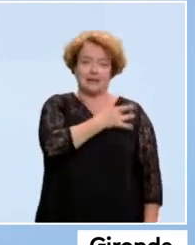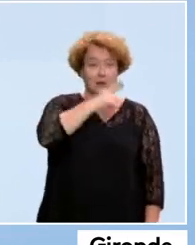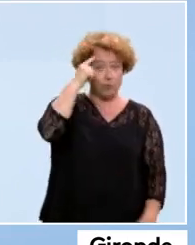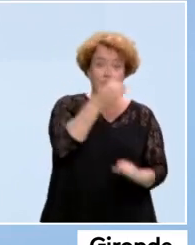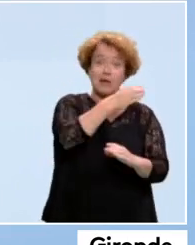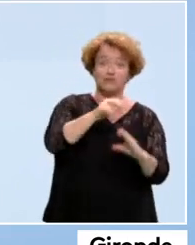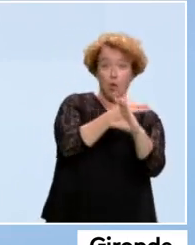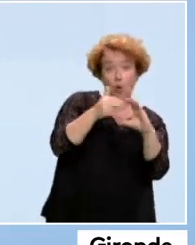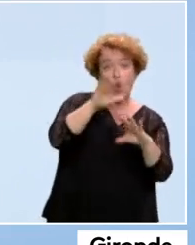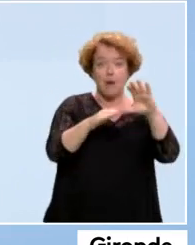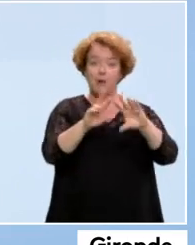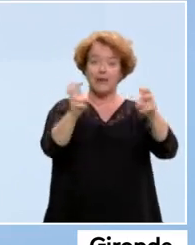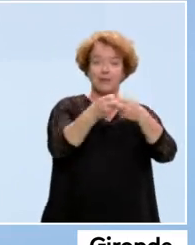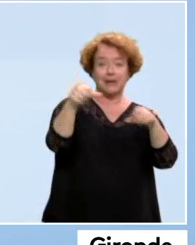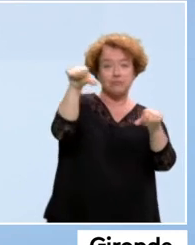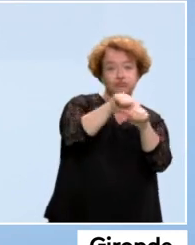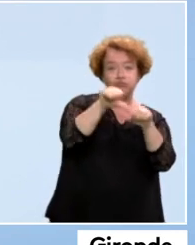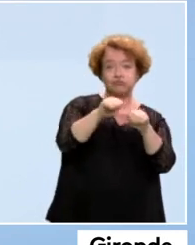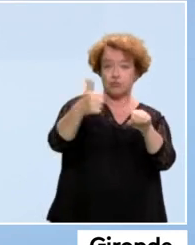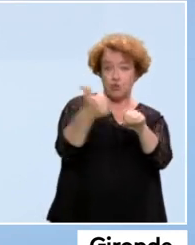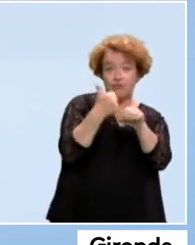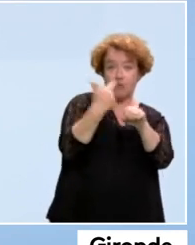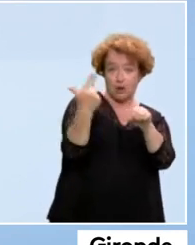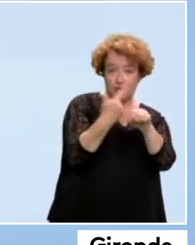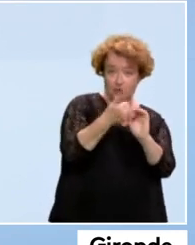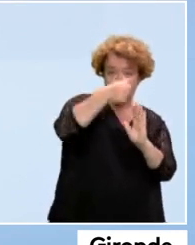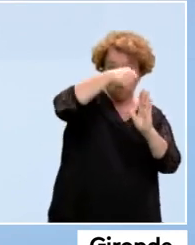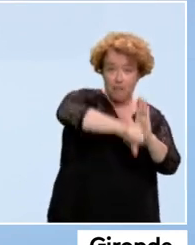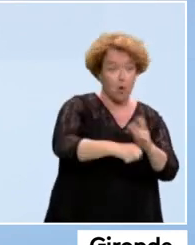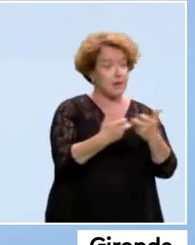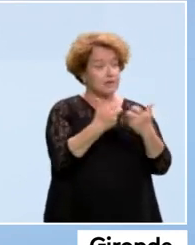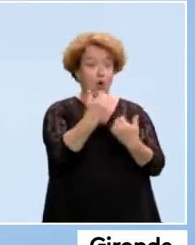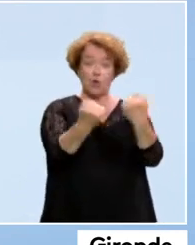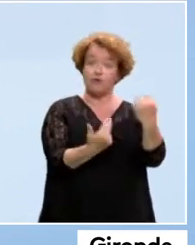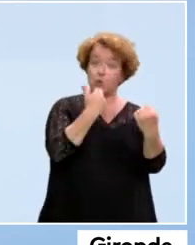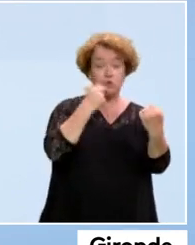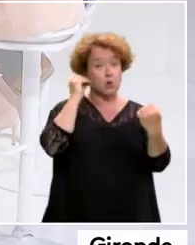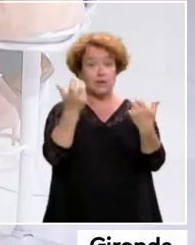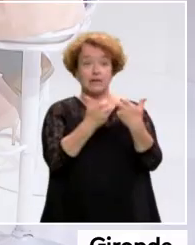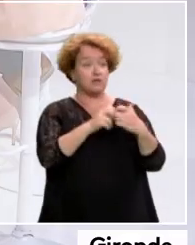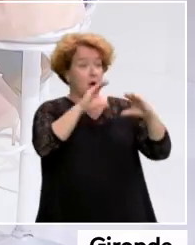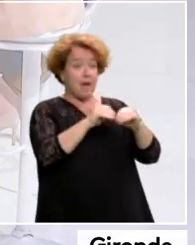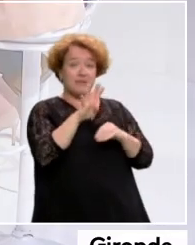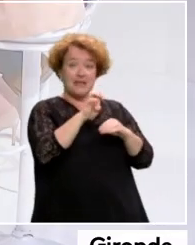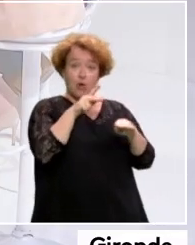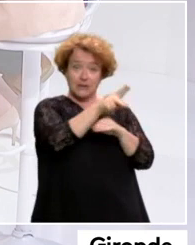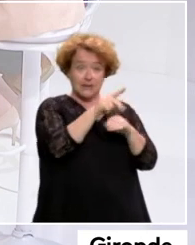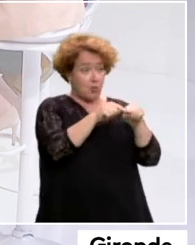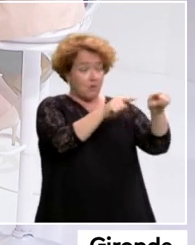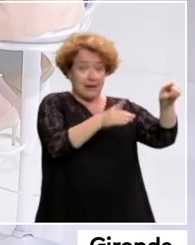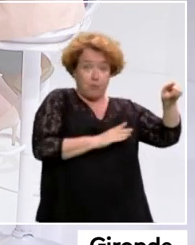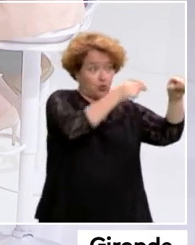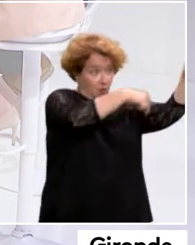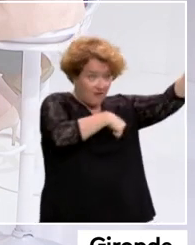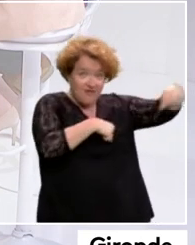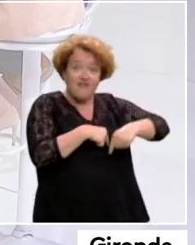le prix de 1 ou 2 plats à peu près donc c'est à dire que dès que quelqu'un a besoin de sa voiture au quotidien quelqu'un qui habiterait à 40 km de Bordeaux qui viendrait travailler